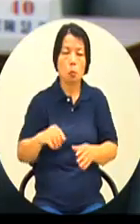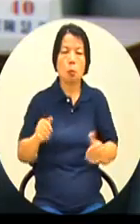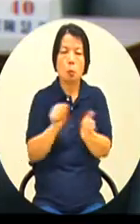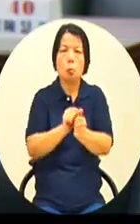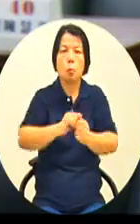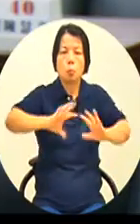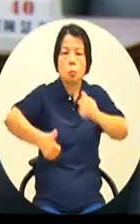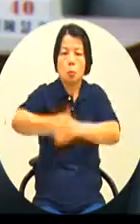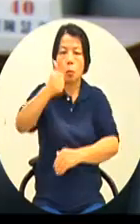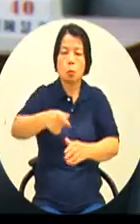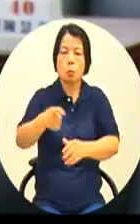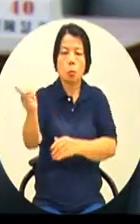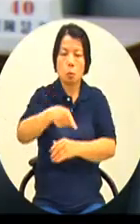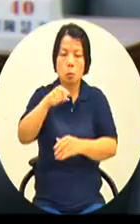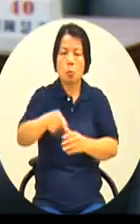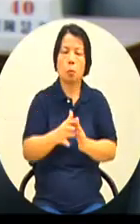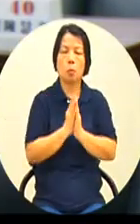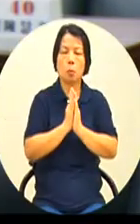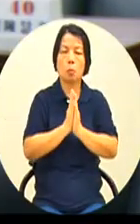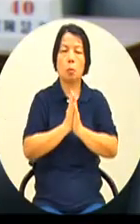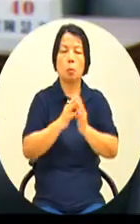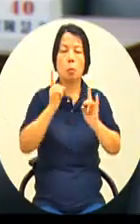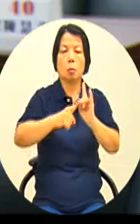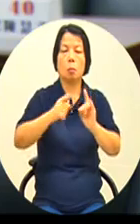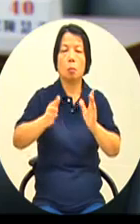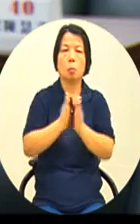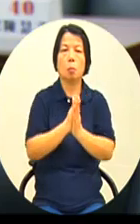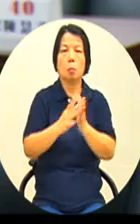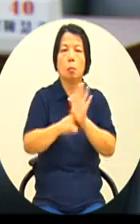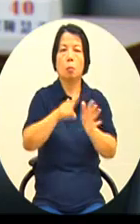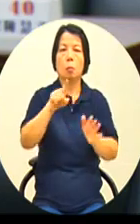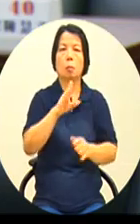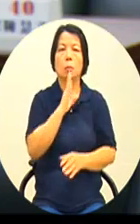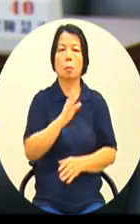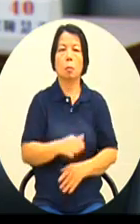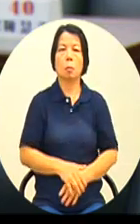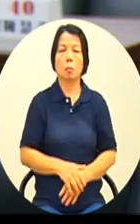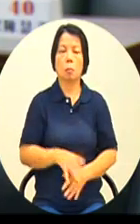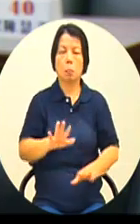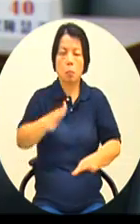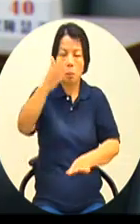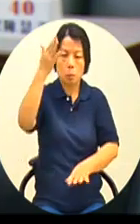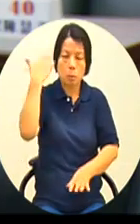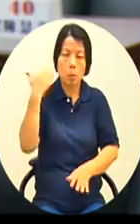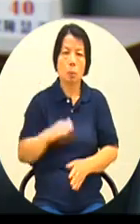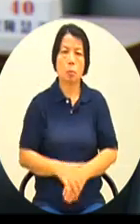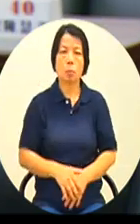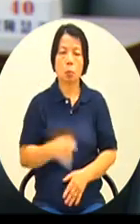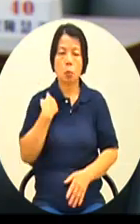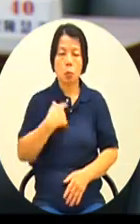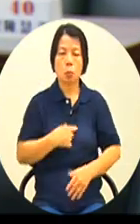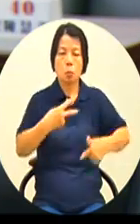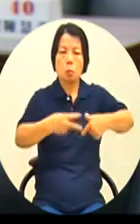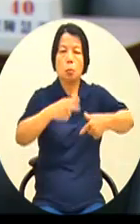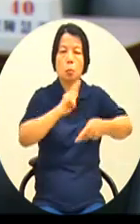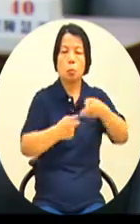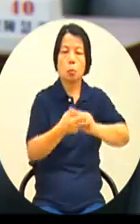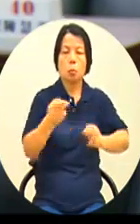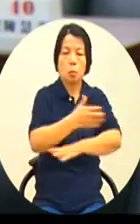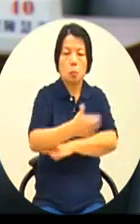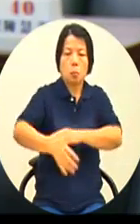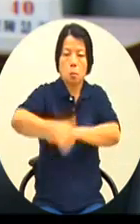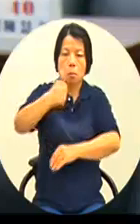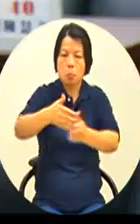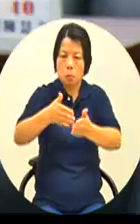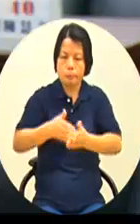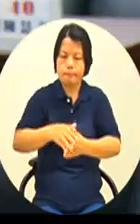乡哦，规个拢嘛是塞到。我先讲这条路吼，从较早我伫什么做乡长，我就讲这要准备